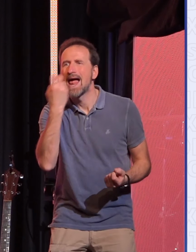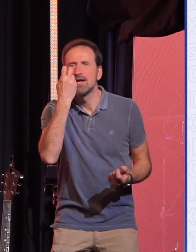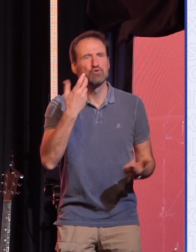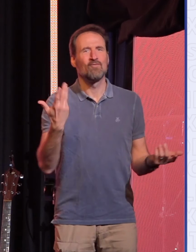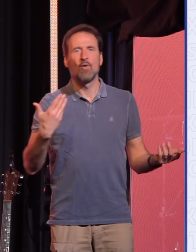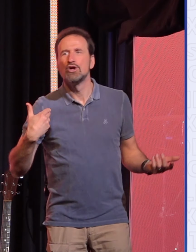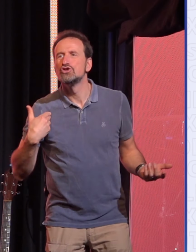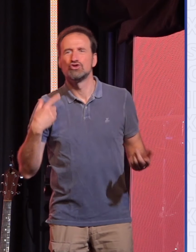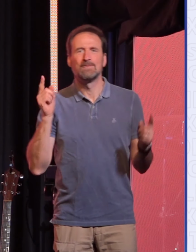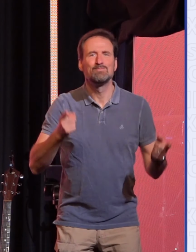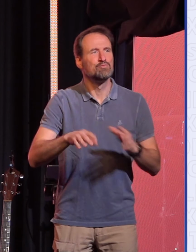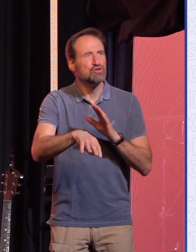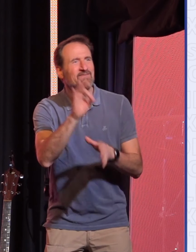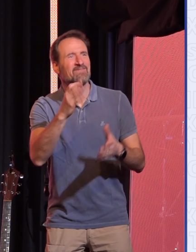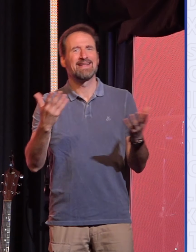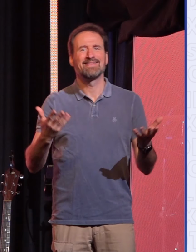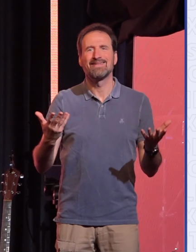finden.